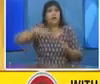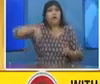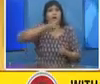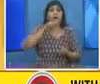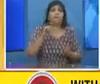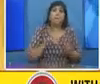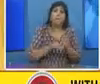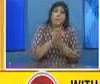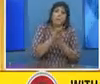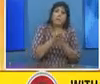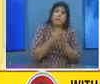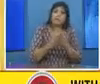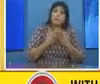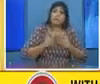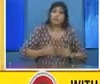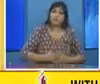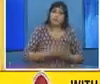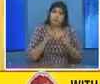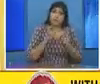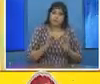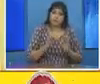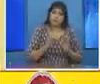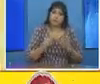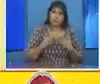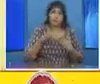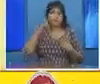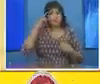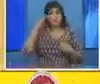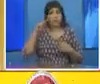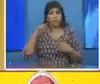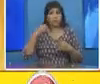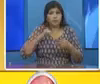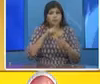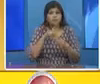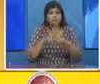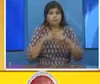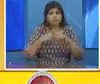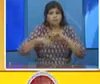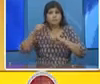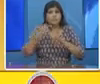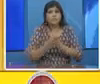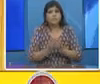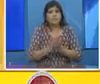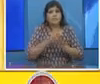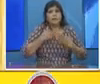आगे बढ़िए, स्वस्थ रहिए, सकारात्मक रहिए।